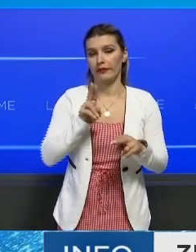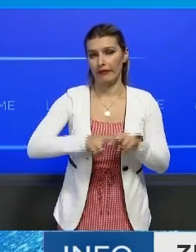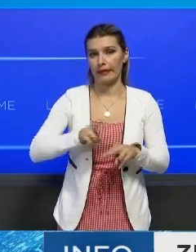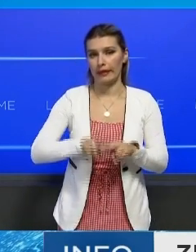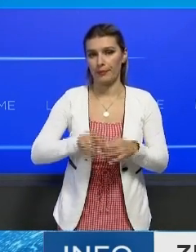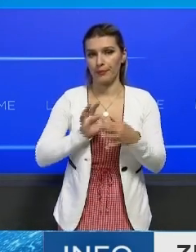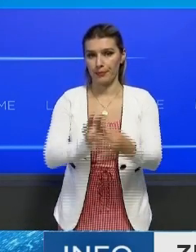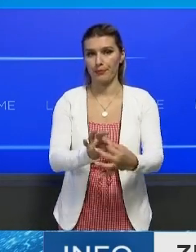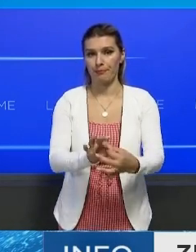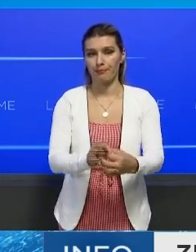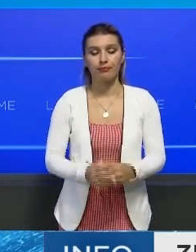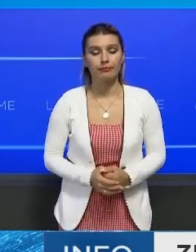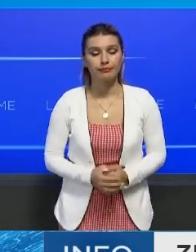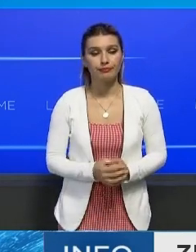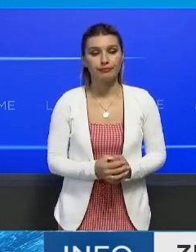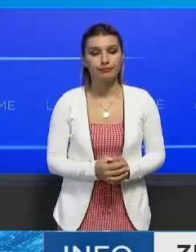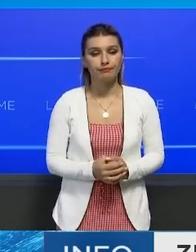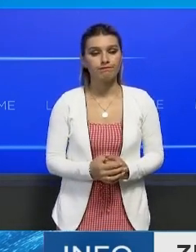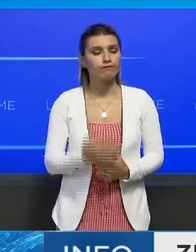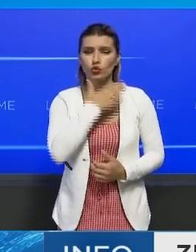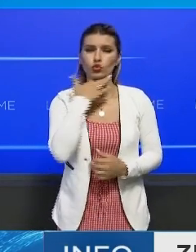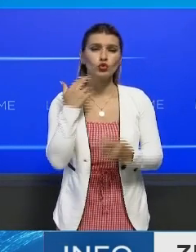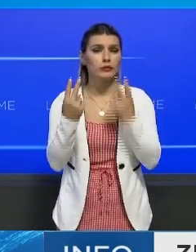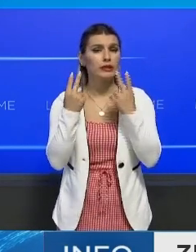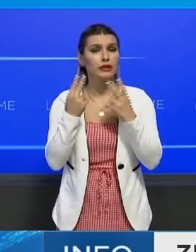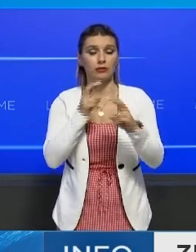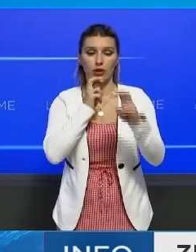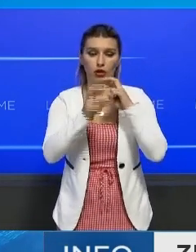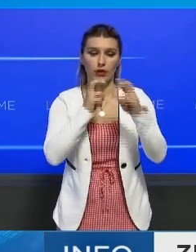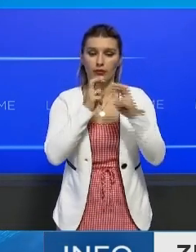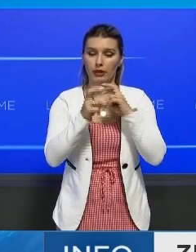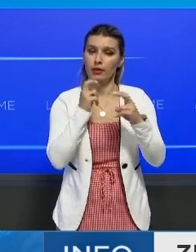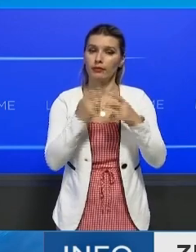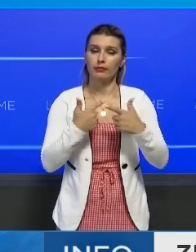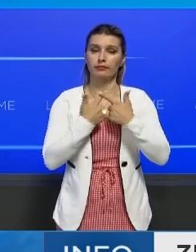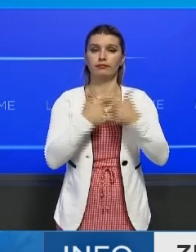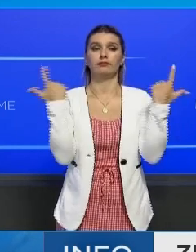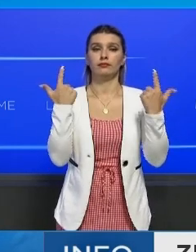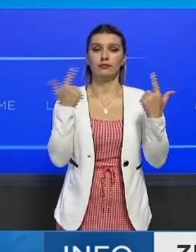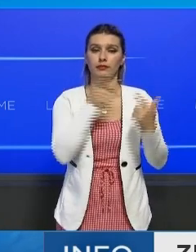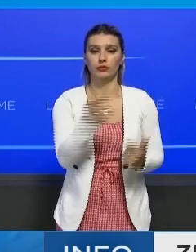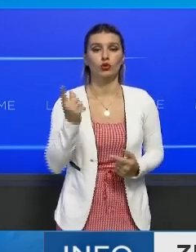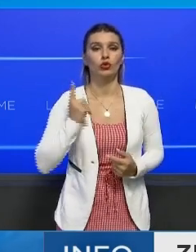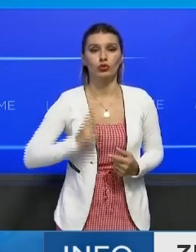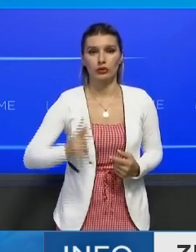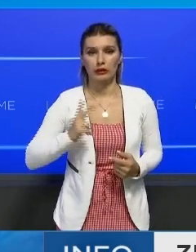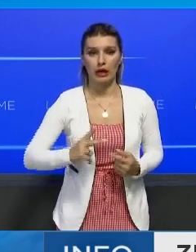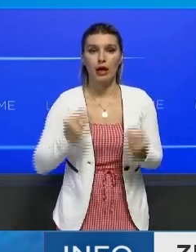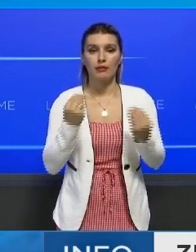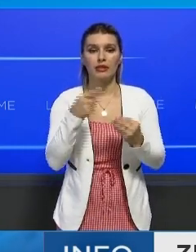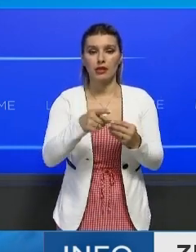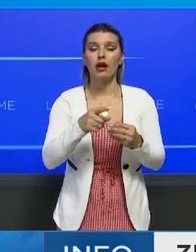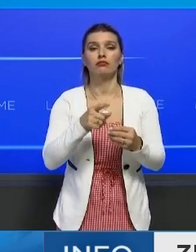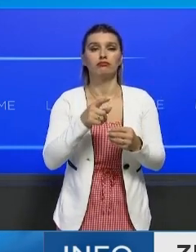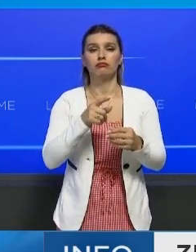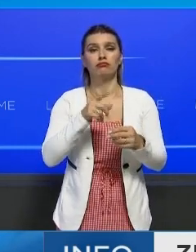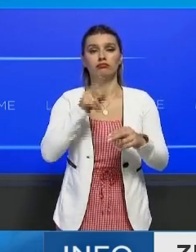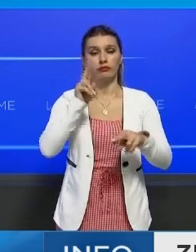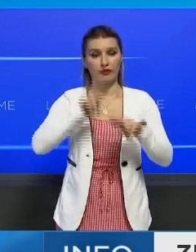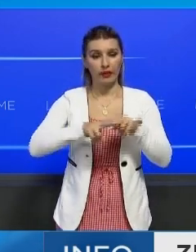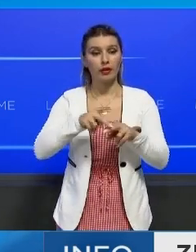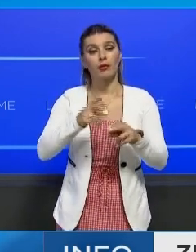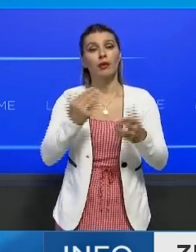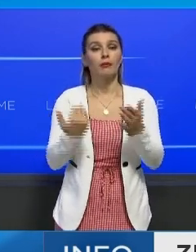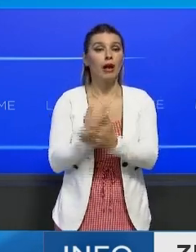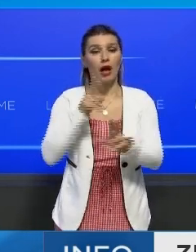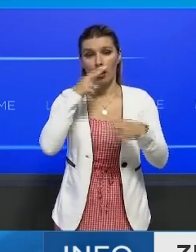vendimi. Pra shumë e rëndësishme të komunikohet drejtë për të gjithë qytetarët që ky vendim është i papërsëritshëm. Do